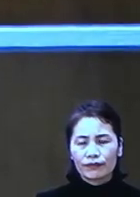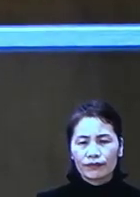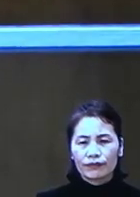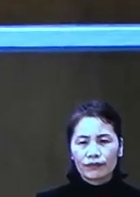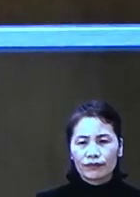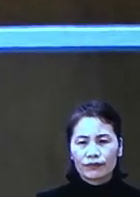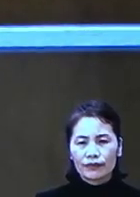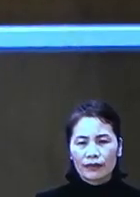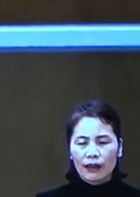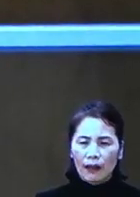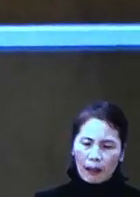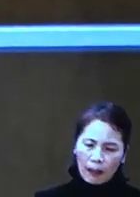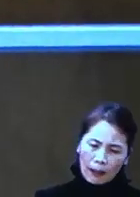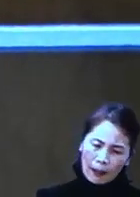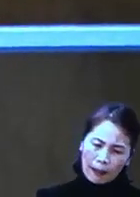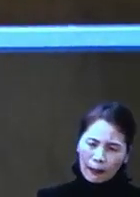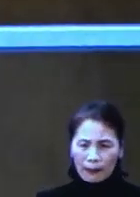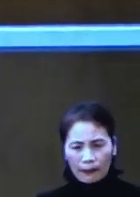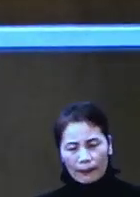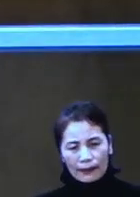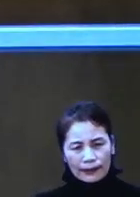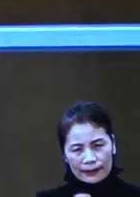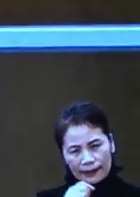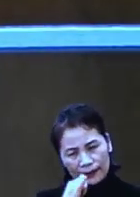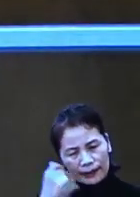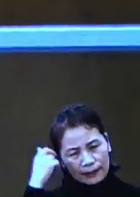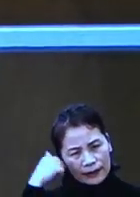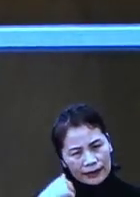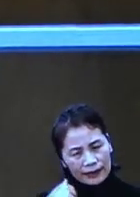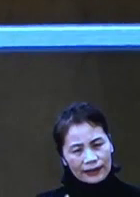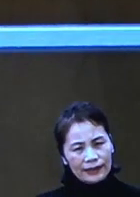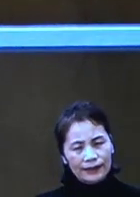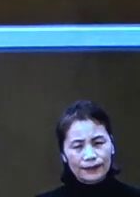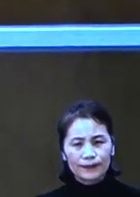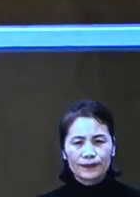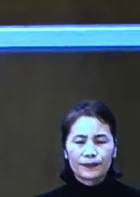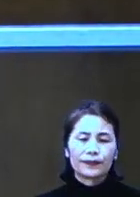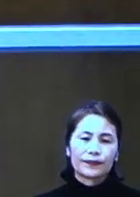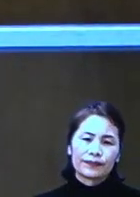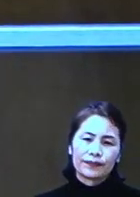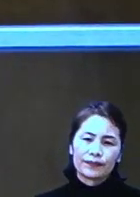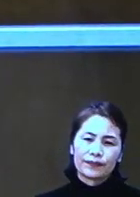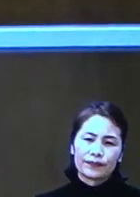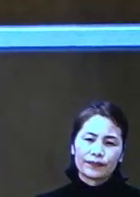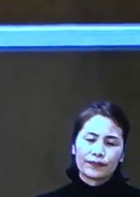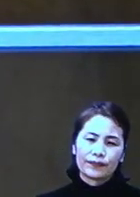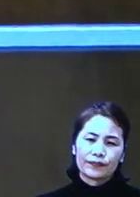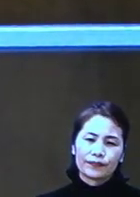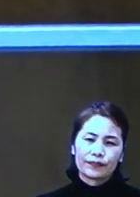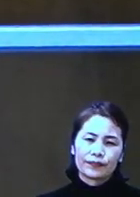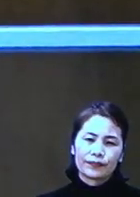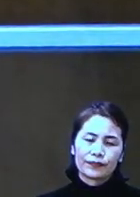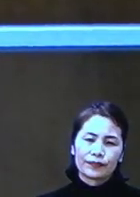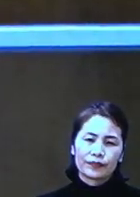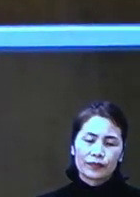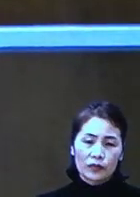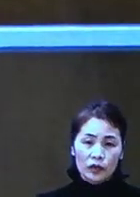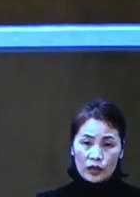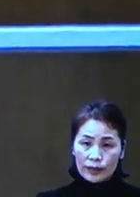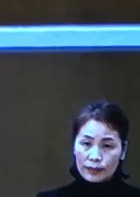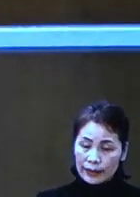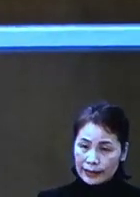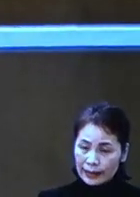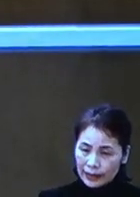가득한 벌모술수라고 밖에 저는 생각할 수 없습니다. 취임 당시